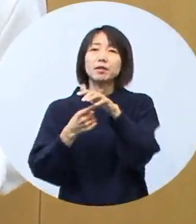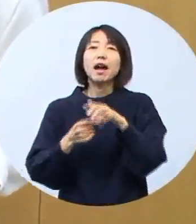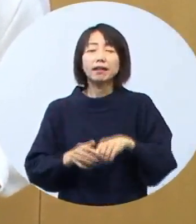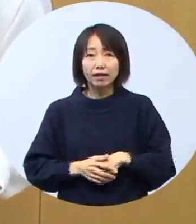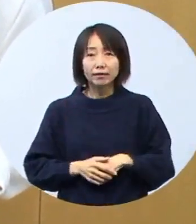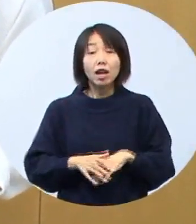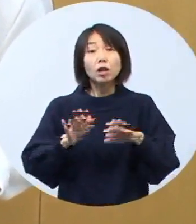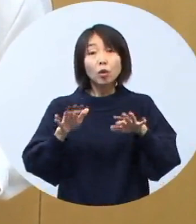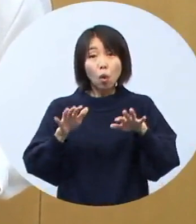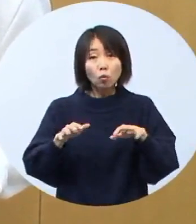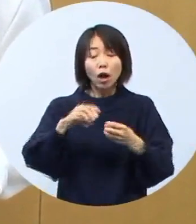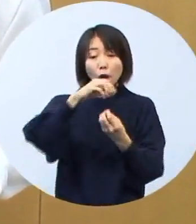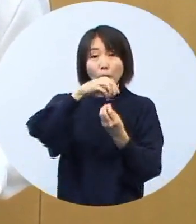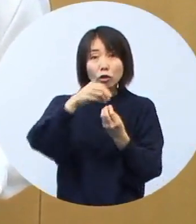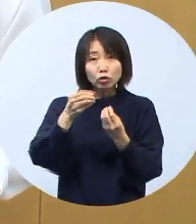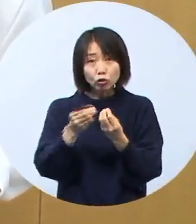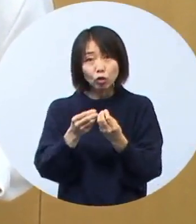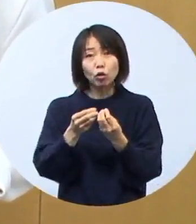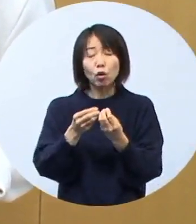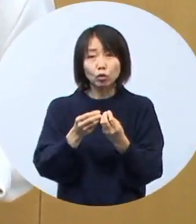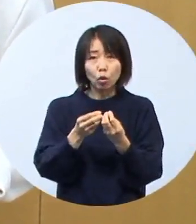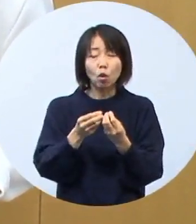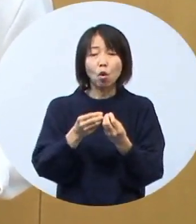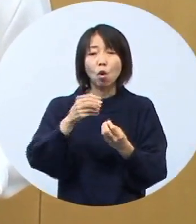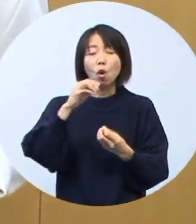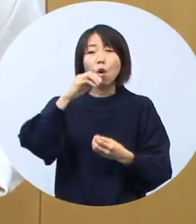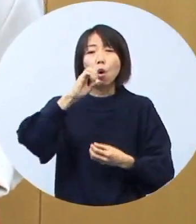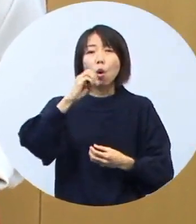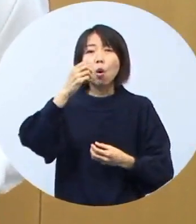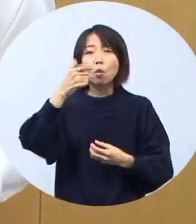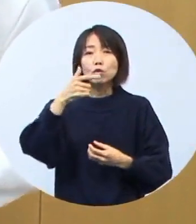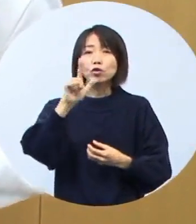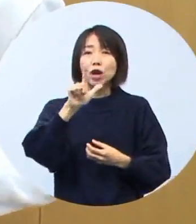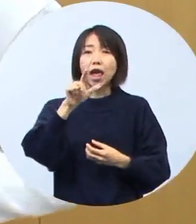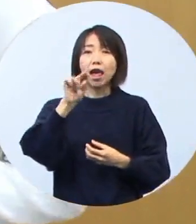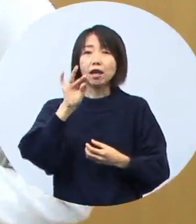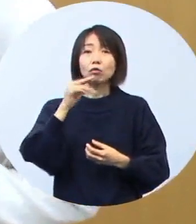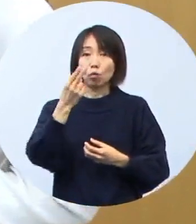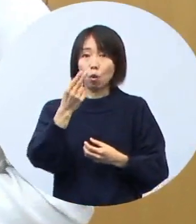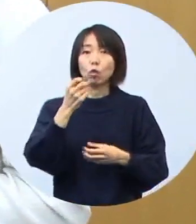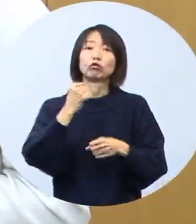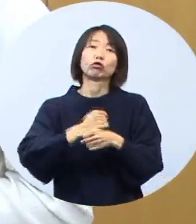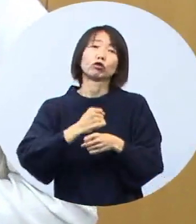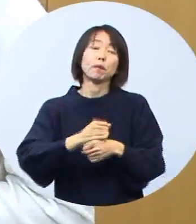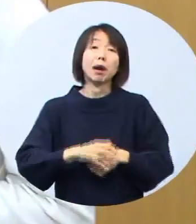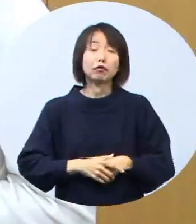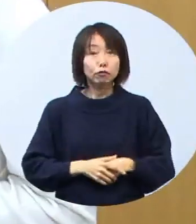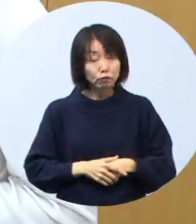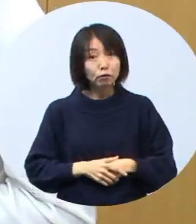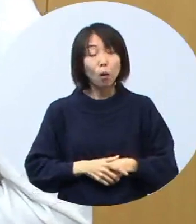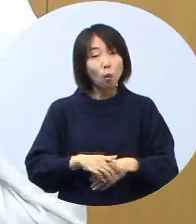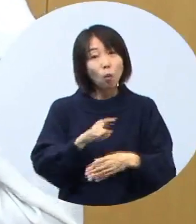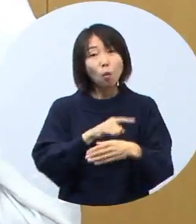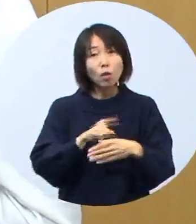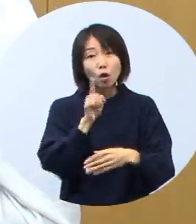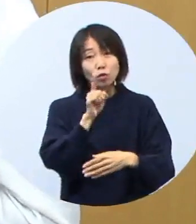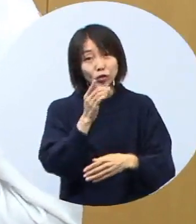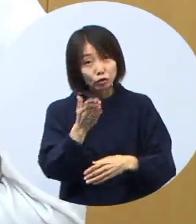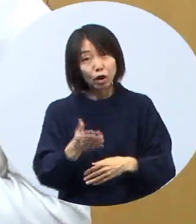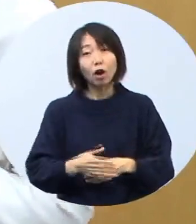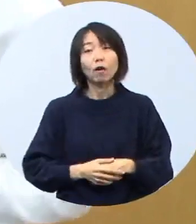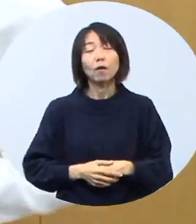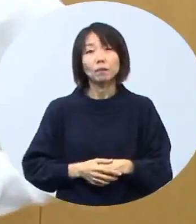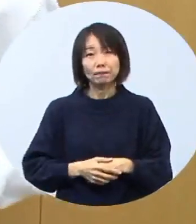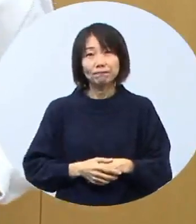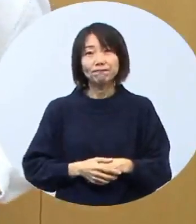は丸ごとブロッコリーのご飯オムレットを作っていきます。 今回はオムレットということなんですが、どのように仕上がっていくんですか？ は